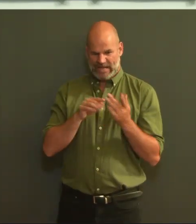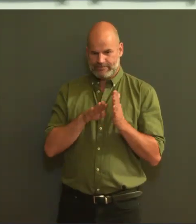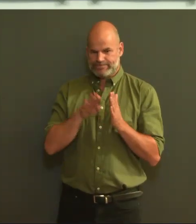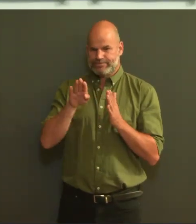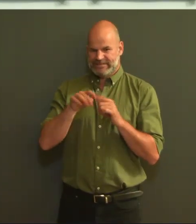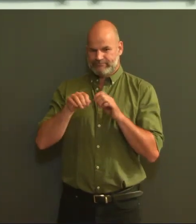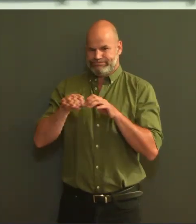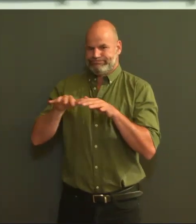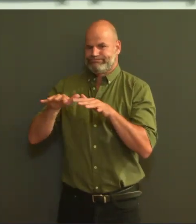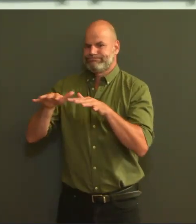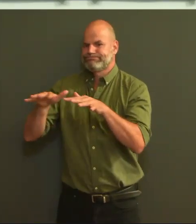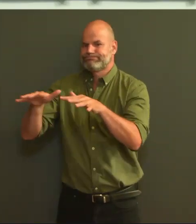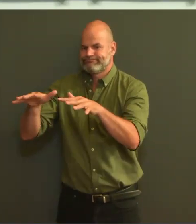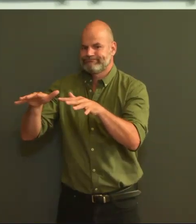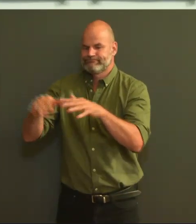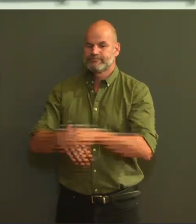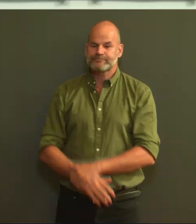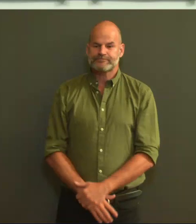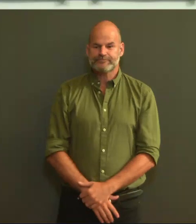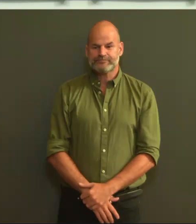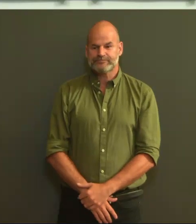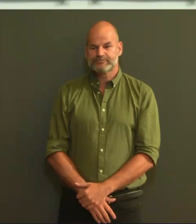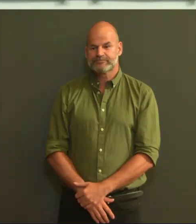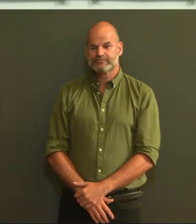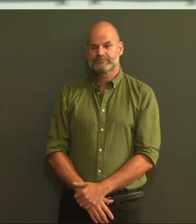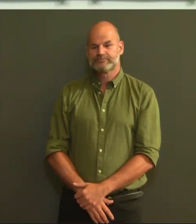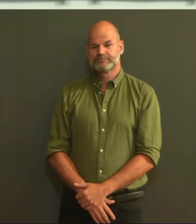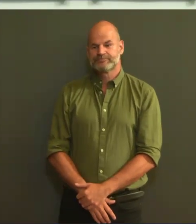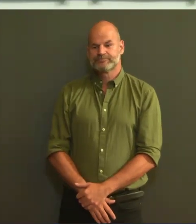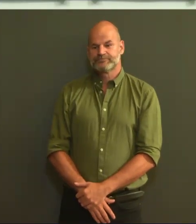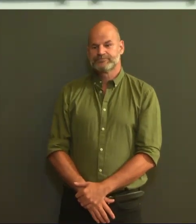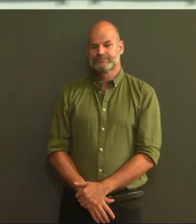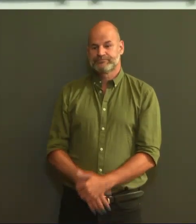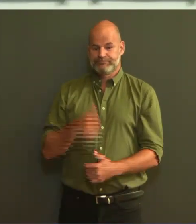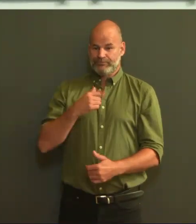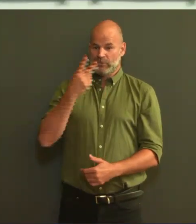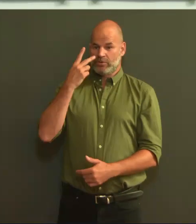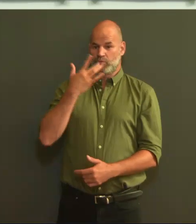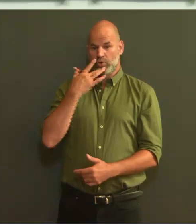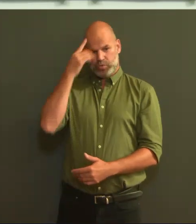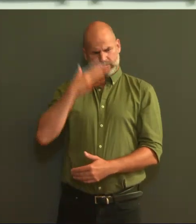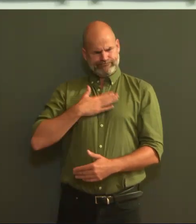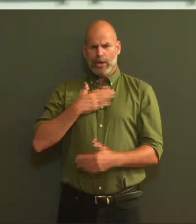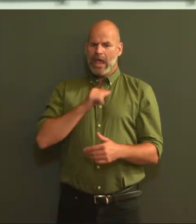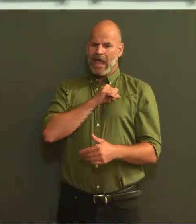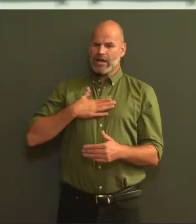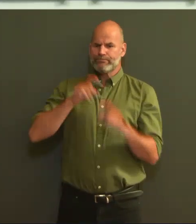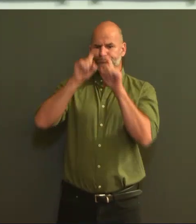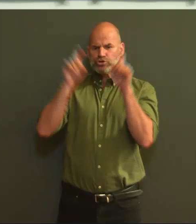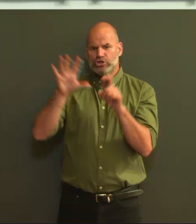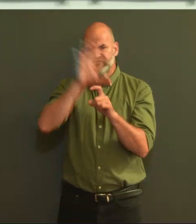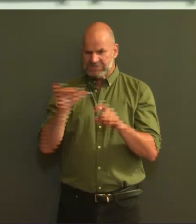Nu, om de situatie op lokaal niveau te kunnen inschatten, op provinciaal niveau, berekent Cienzano nu ook